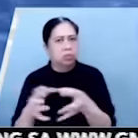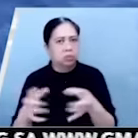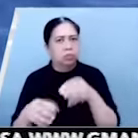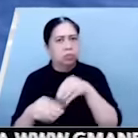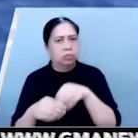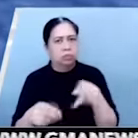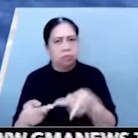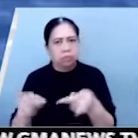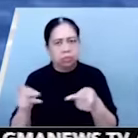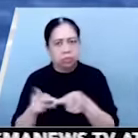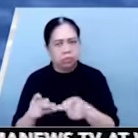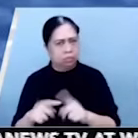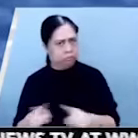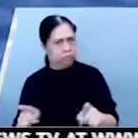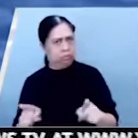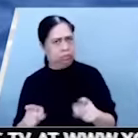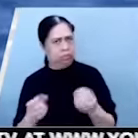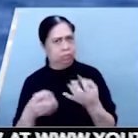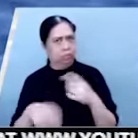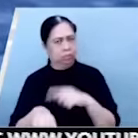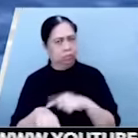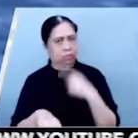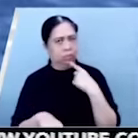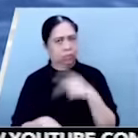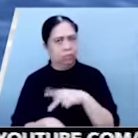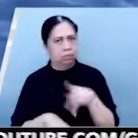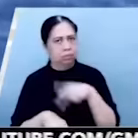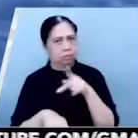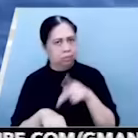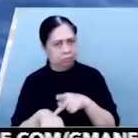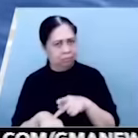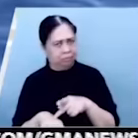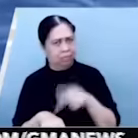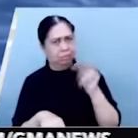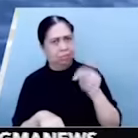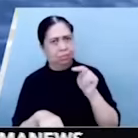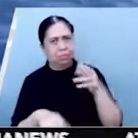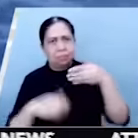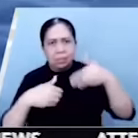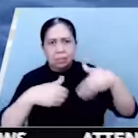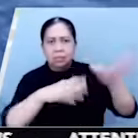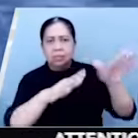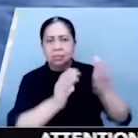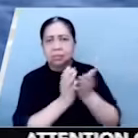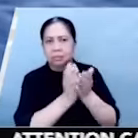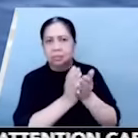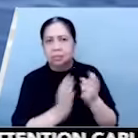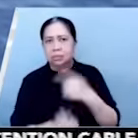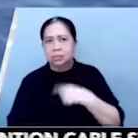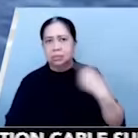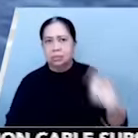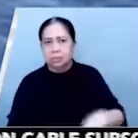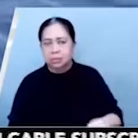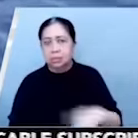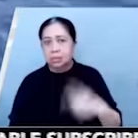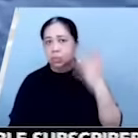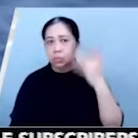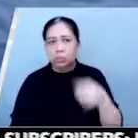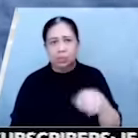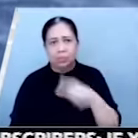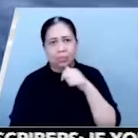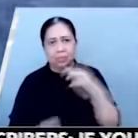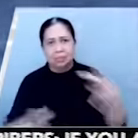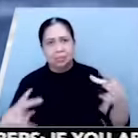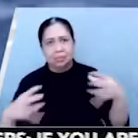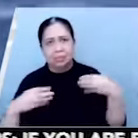Pero ilang ulit nang iginiit ng Pilipinas na kailangan ng umalis ng mga barko ng China, lalo't hindi raw katanggap-tanggap ang